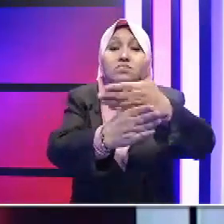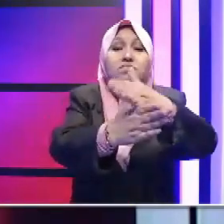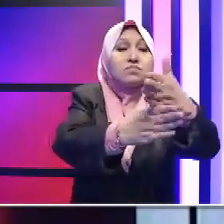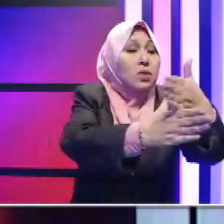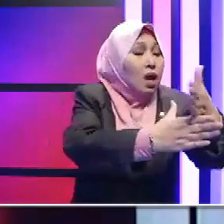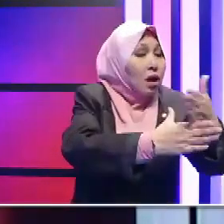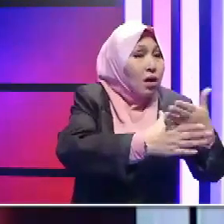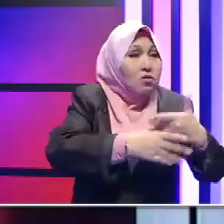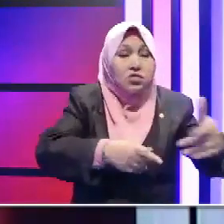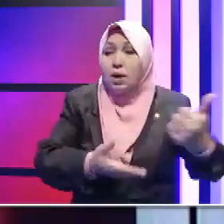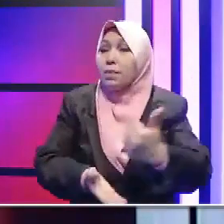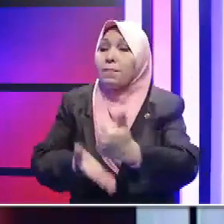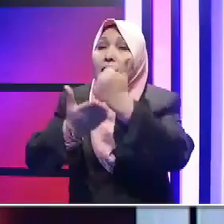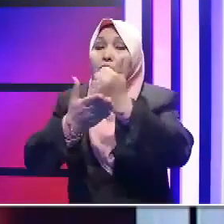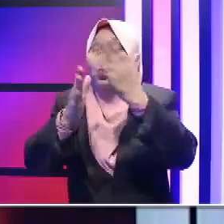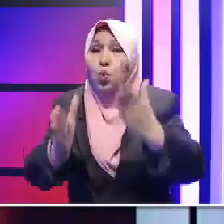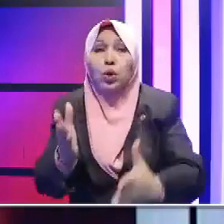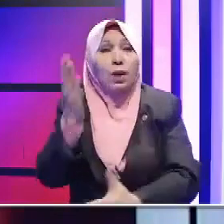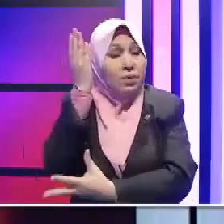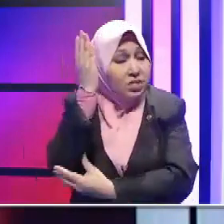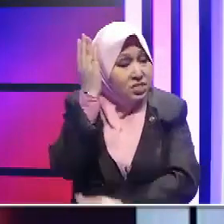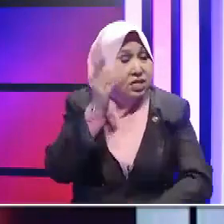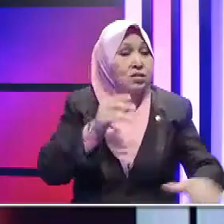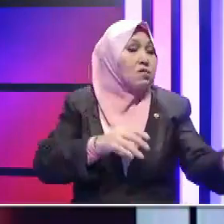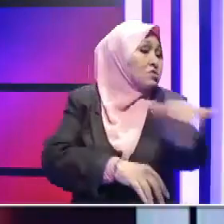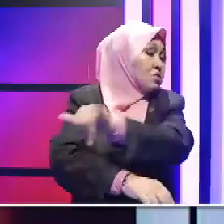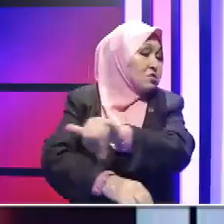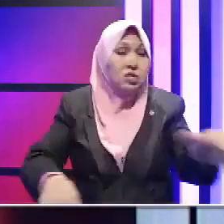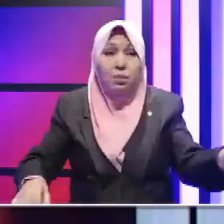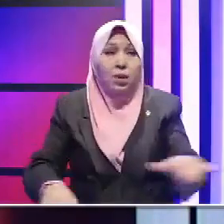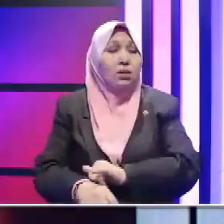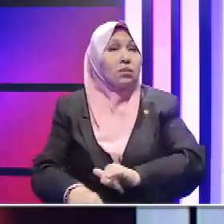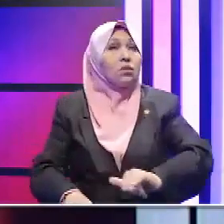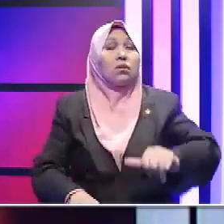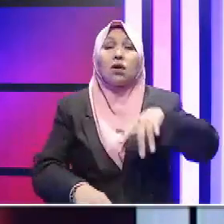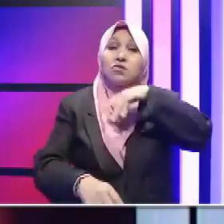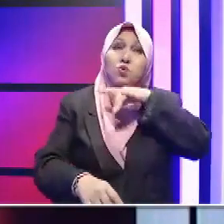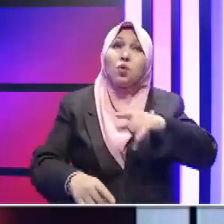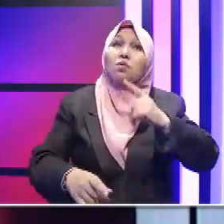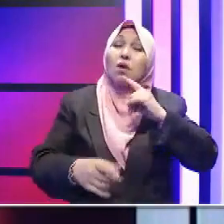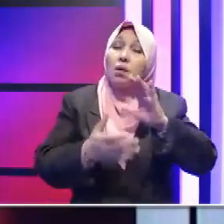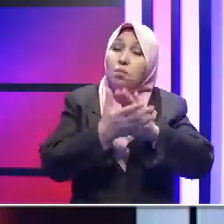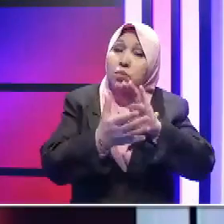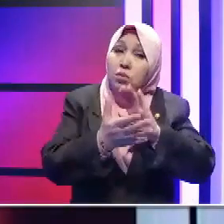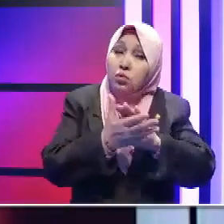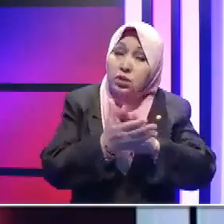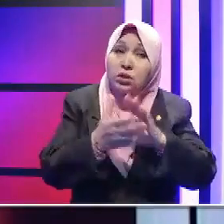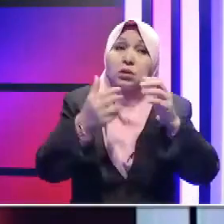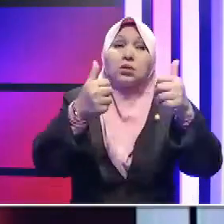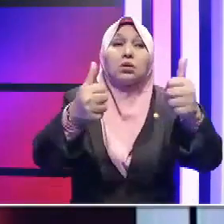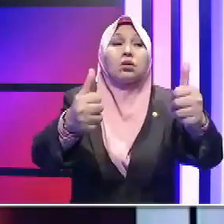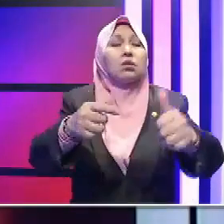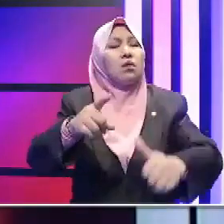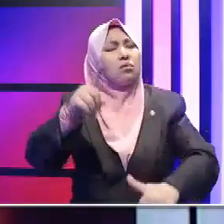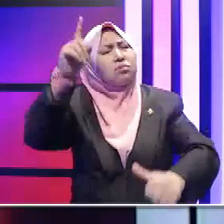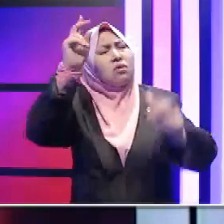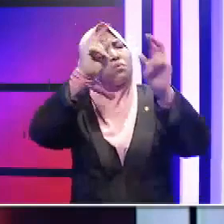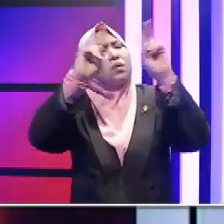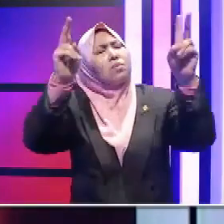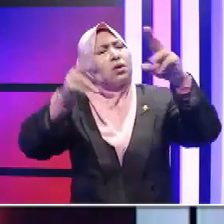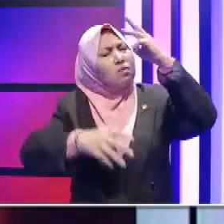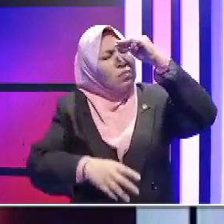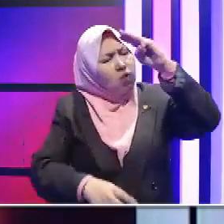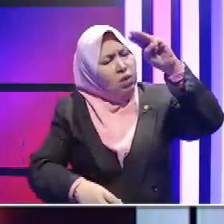sesama mereka membantu orang yang susah-susah memicu lalu Rafa Puji rocketeer vakum ini Wa Ana minhum allahuakbar satu